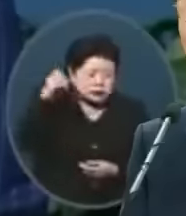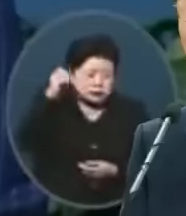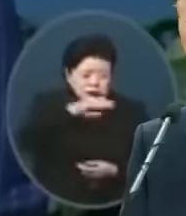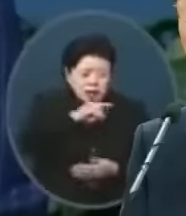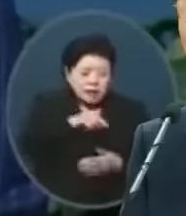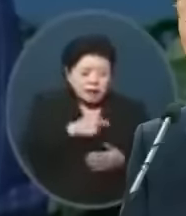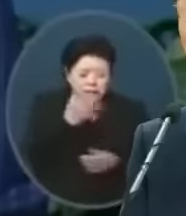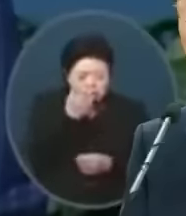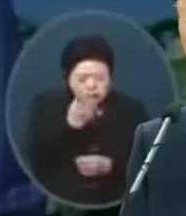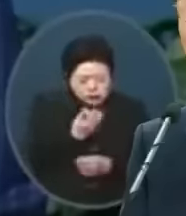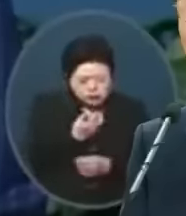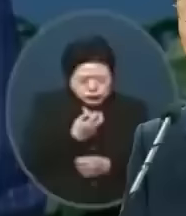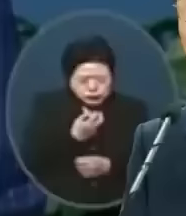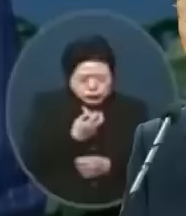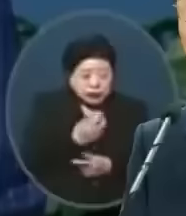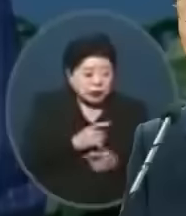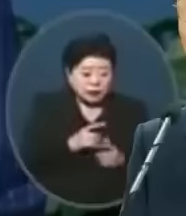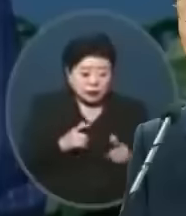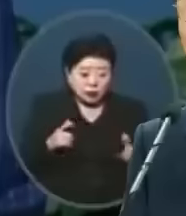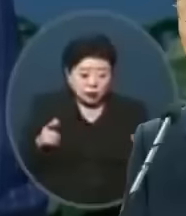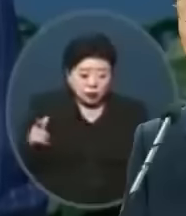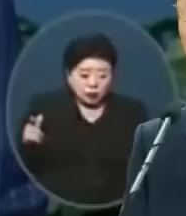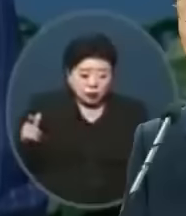마음이 우울하다 그런 정도가 아닌 것입니다.